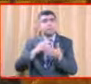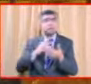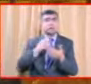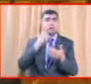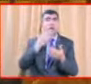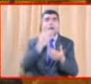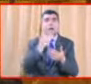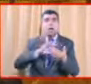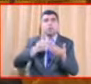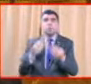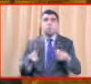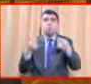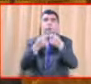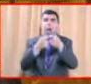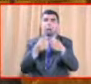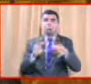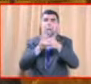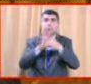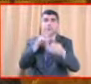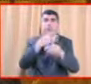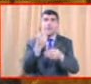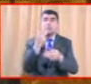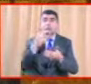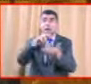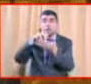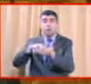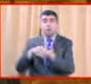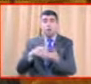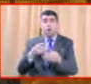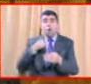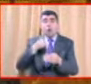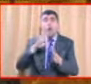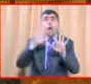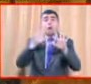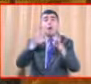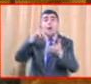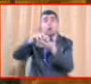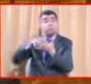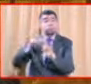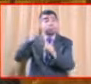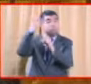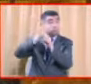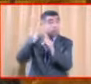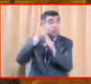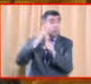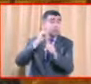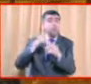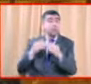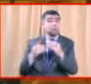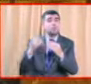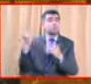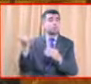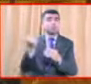في 3 محاور فقط بدلا من 10، ووتيره الاشغال